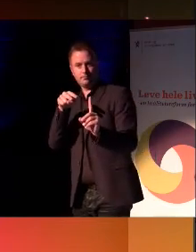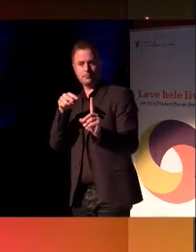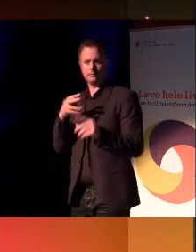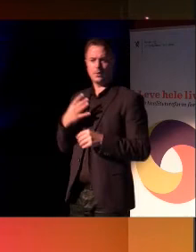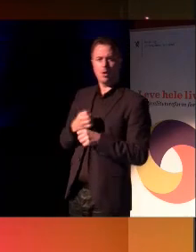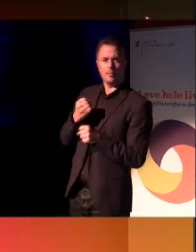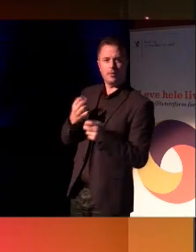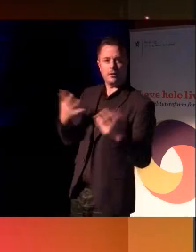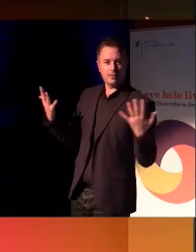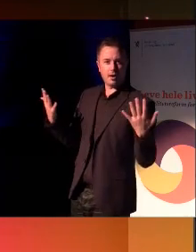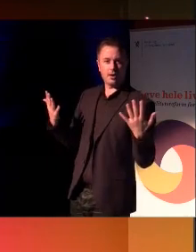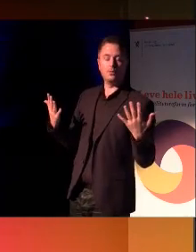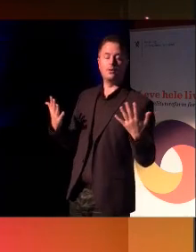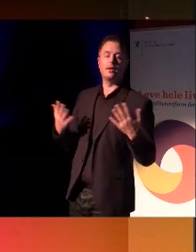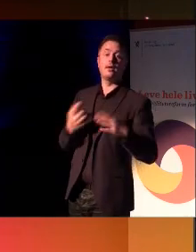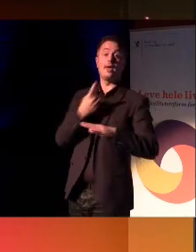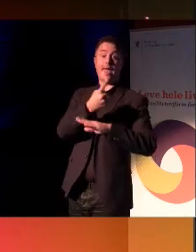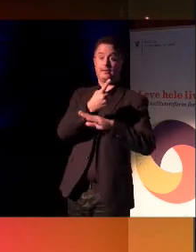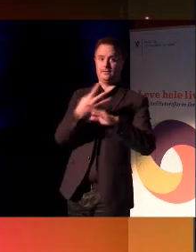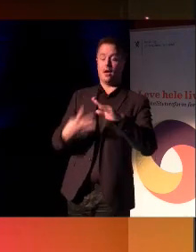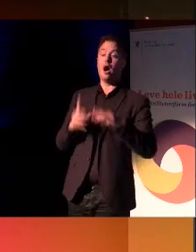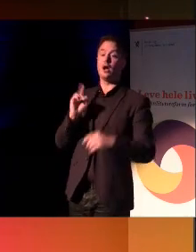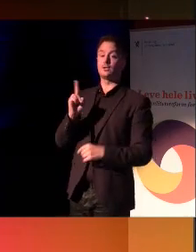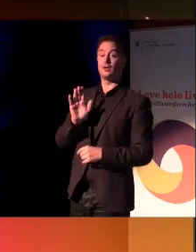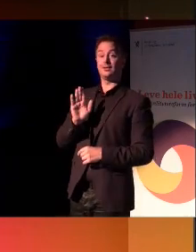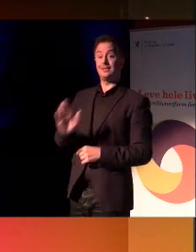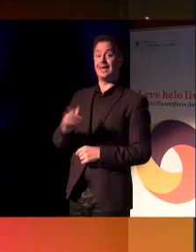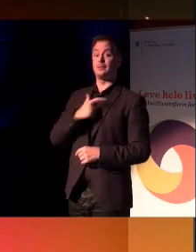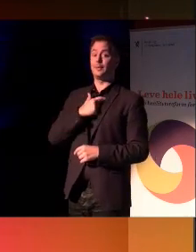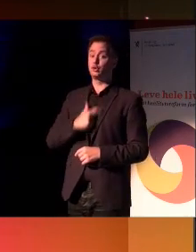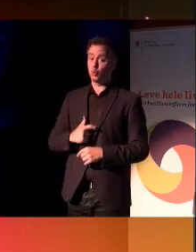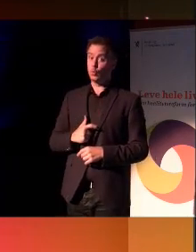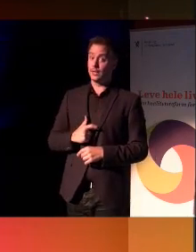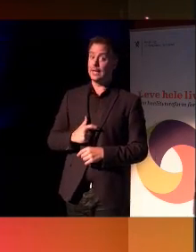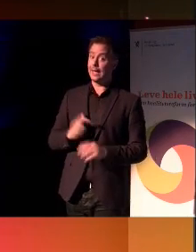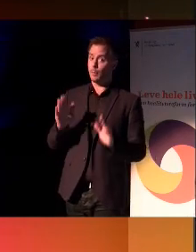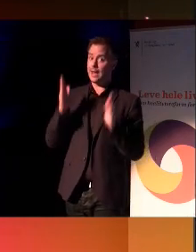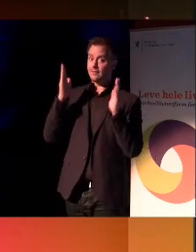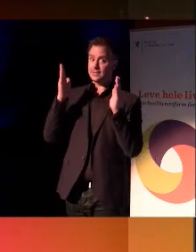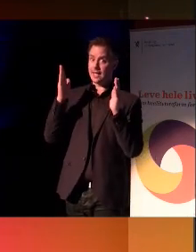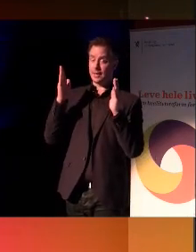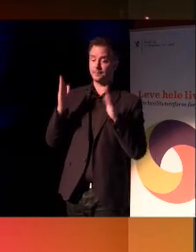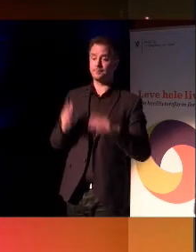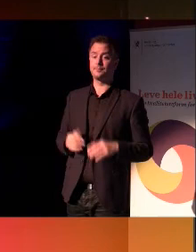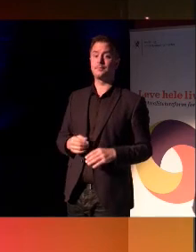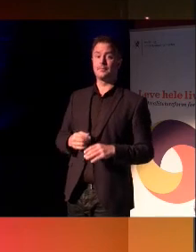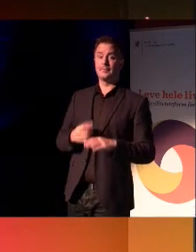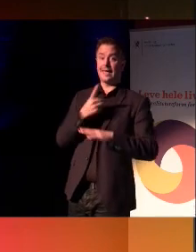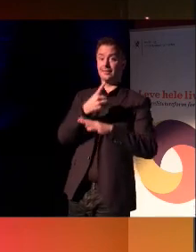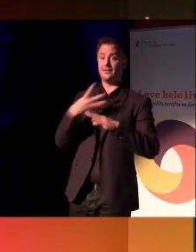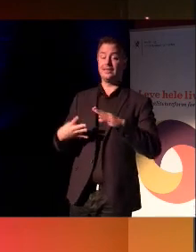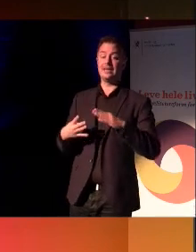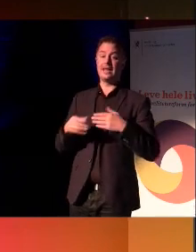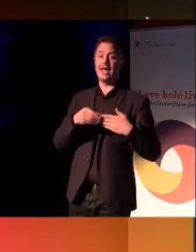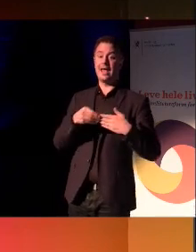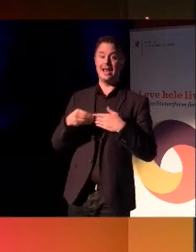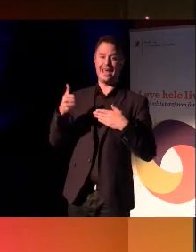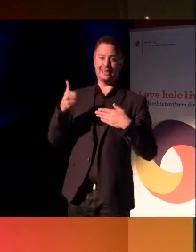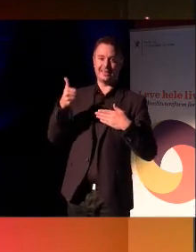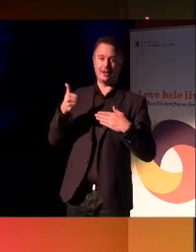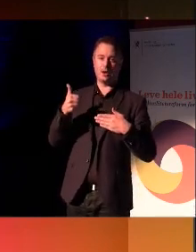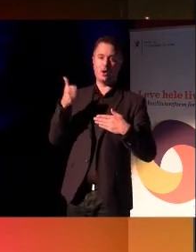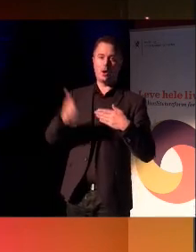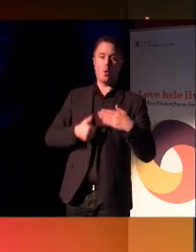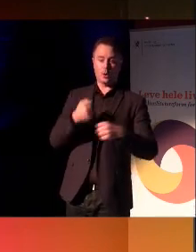at ett av fire, dette deres subjektive opplevelse, ett av fire lederårsverk gikk bort. Så det man kan kalle